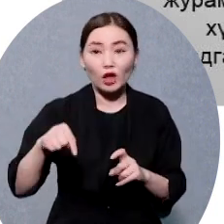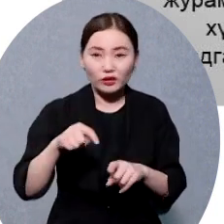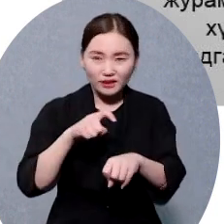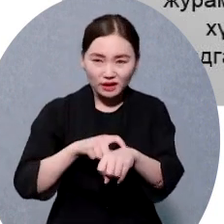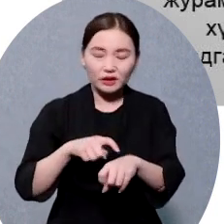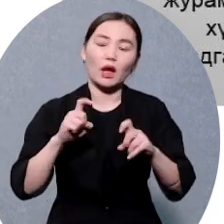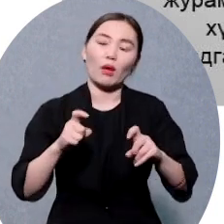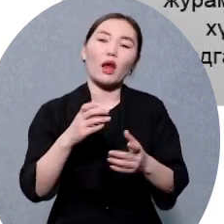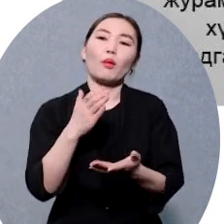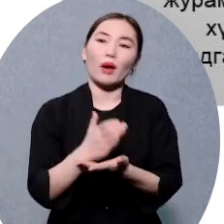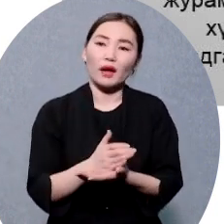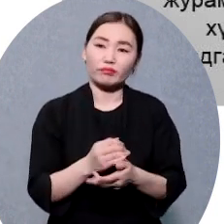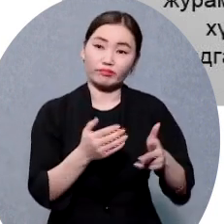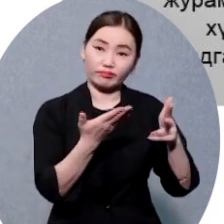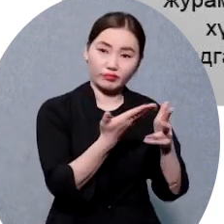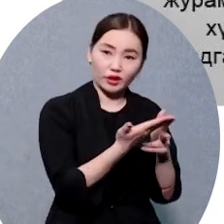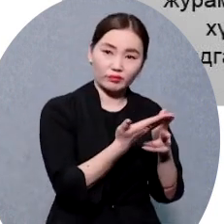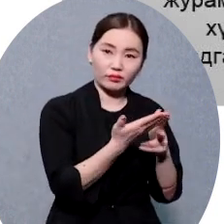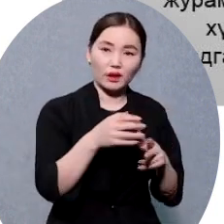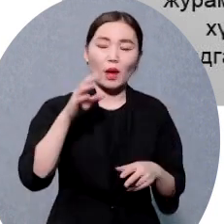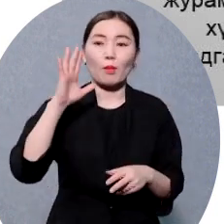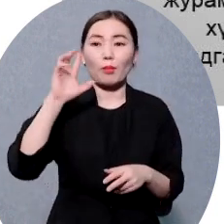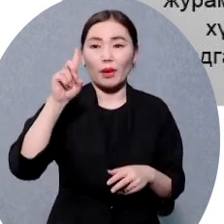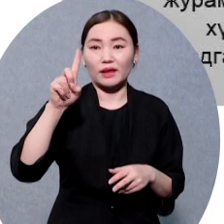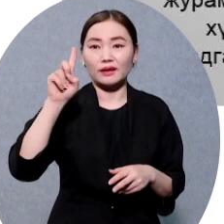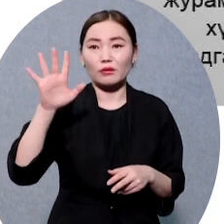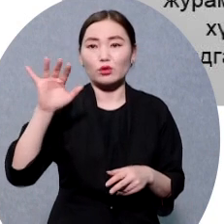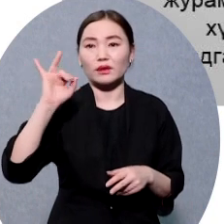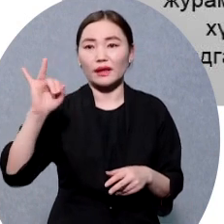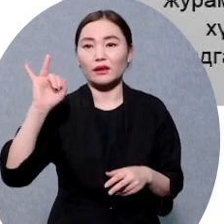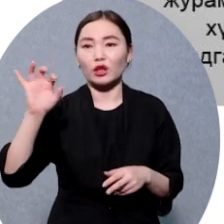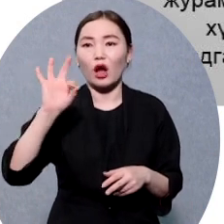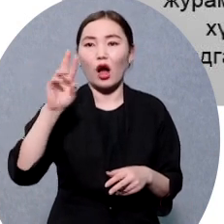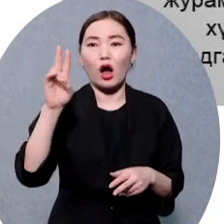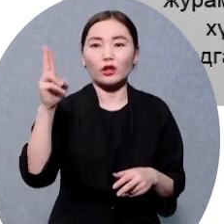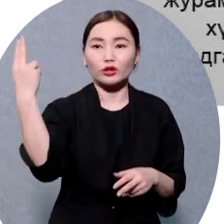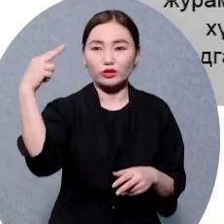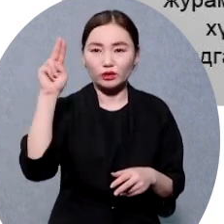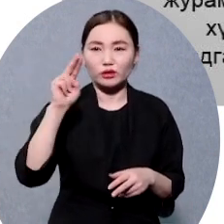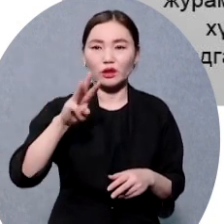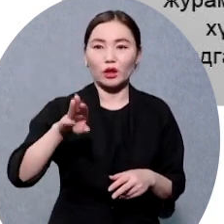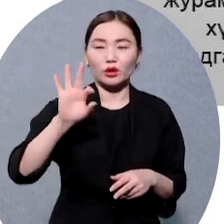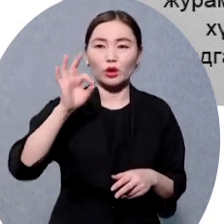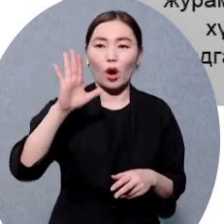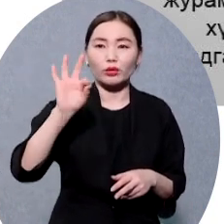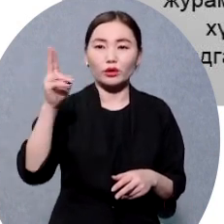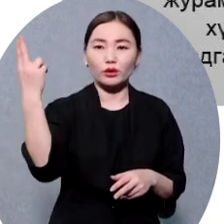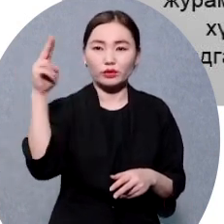ёс уламжлалтаа нийцүүлэн одоо журмалсан байт юм байна. За Түмдийн Алтан хаан 1577